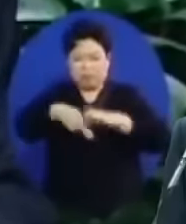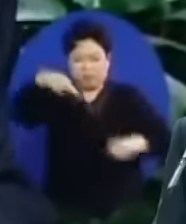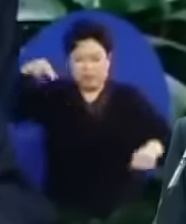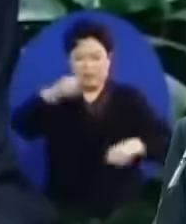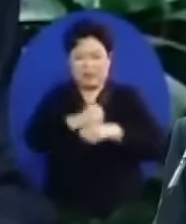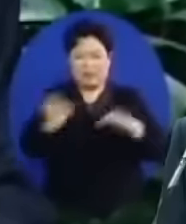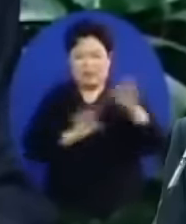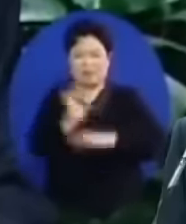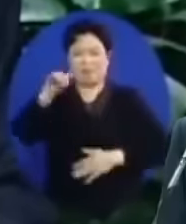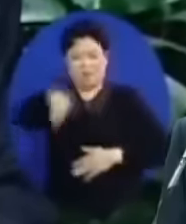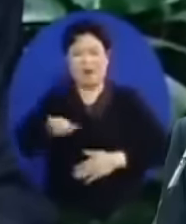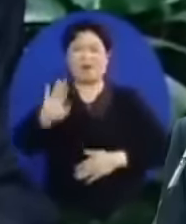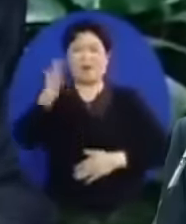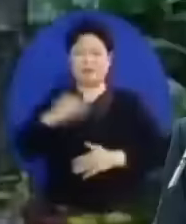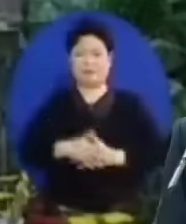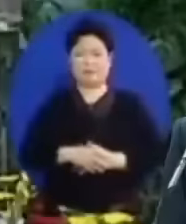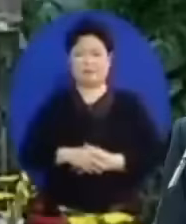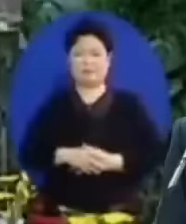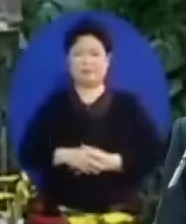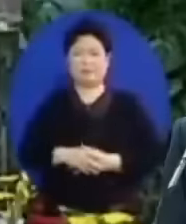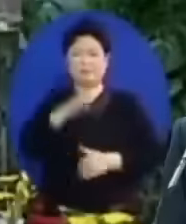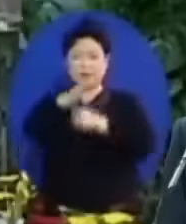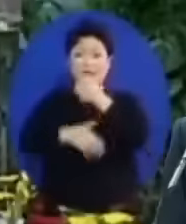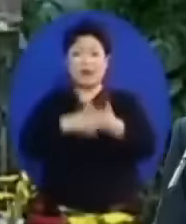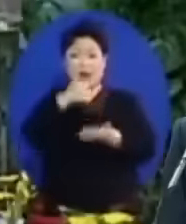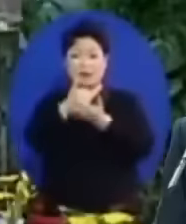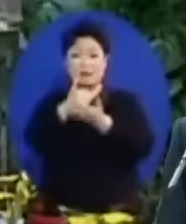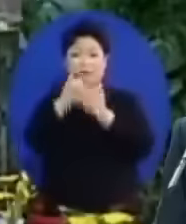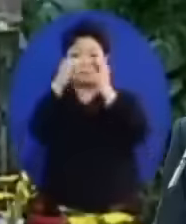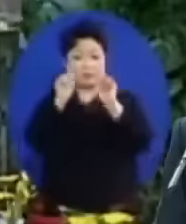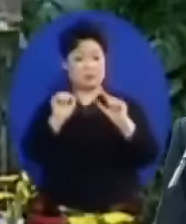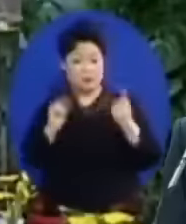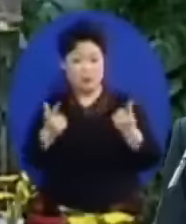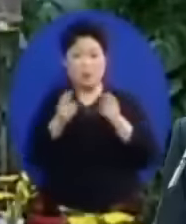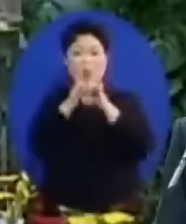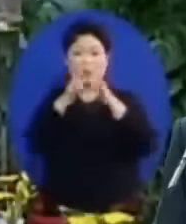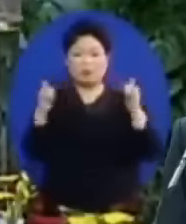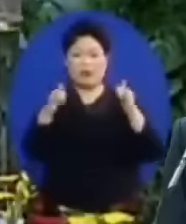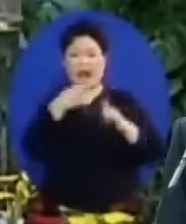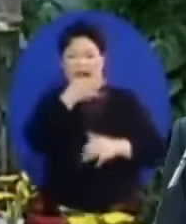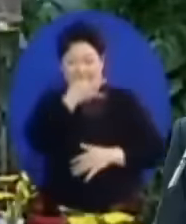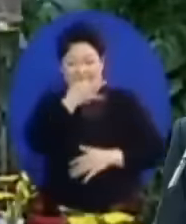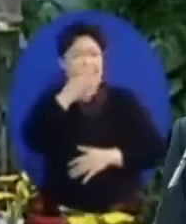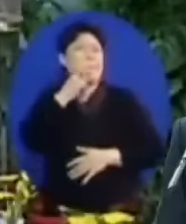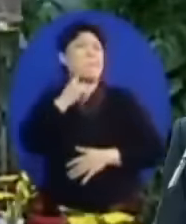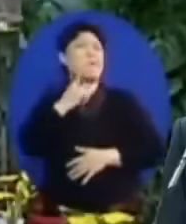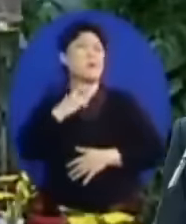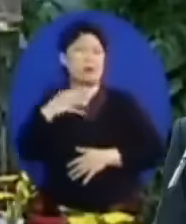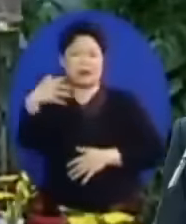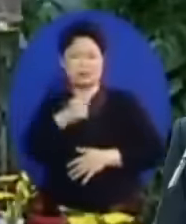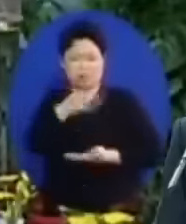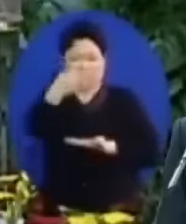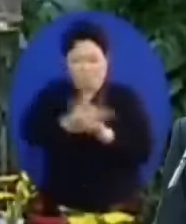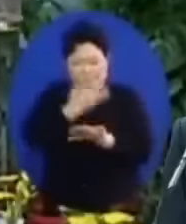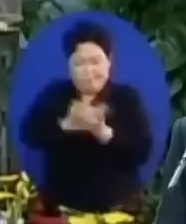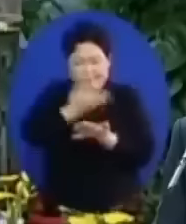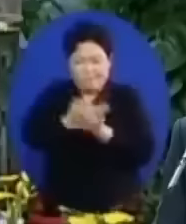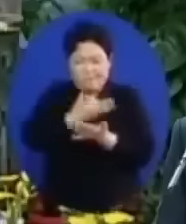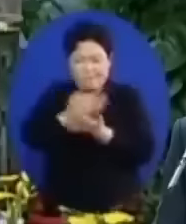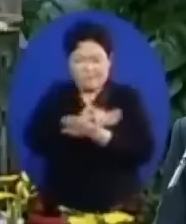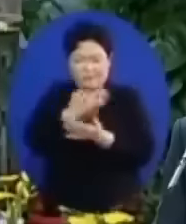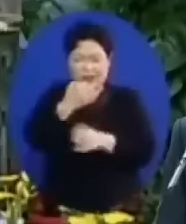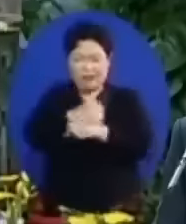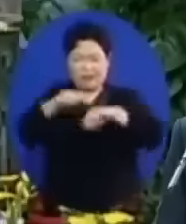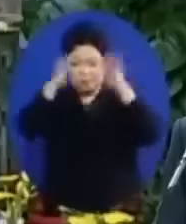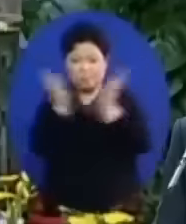경제가 파탄해리게 된 것입니다. 하나님 없이 인간의 탐욕과 욕심으로 돈만 벌기 위해서